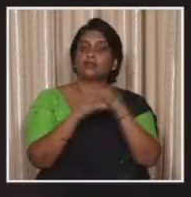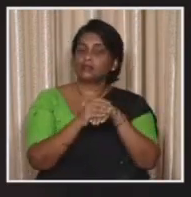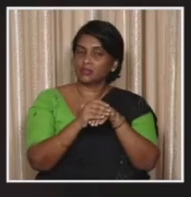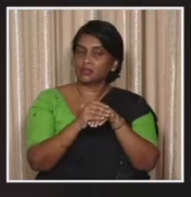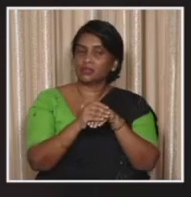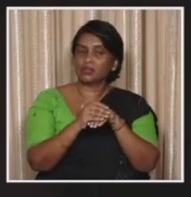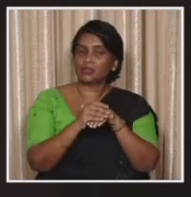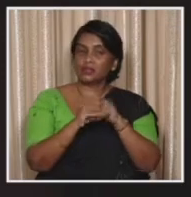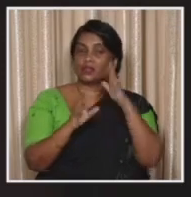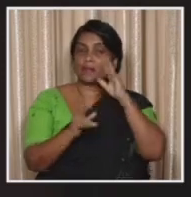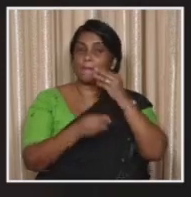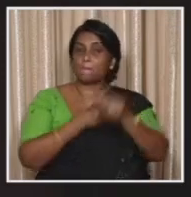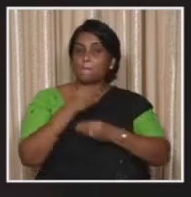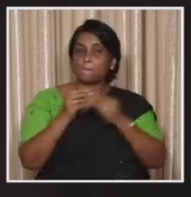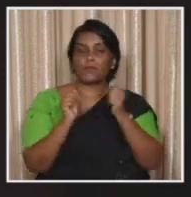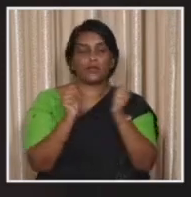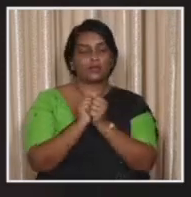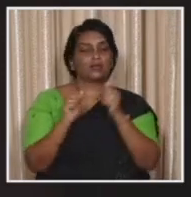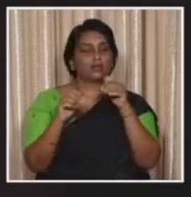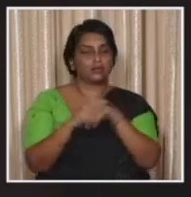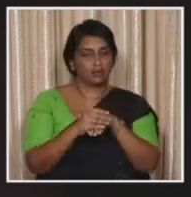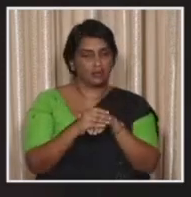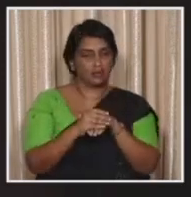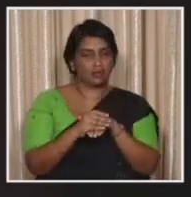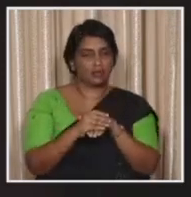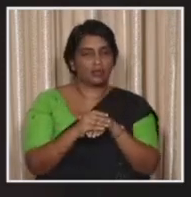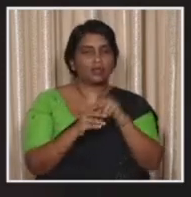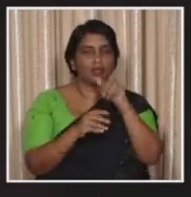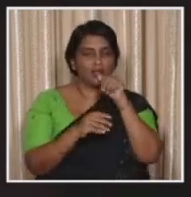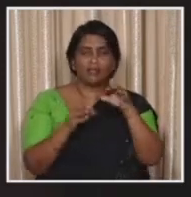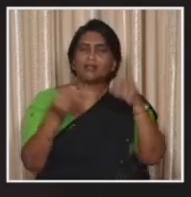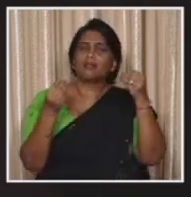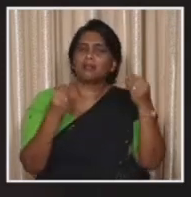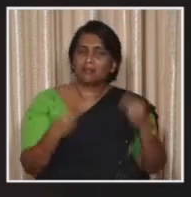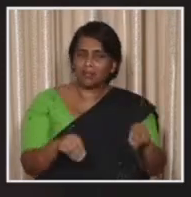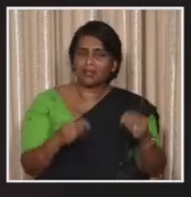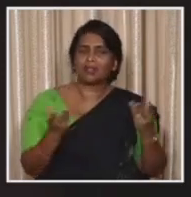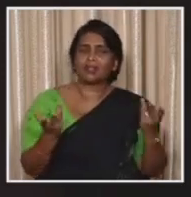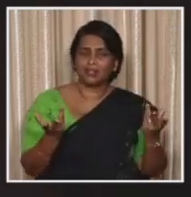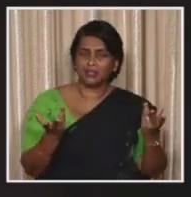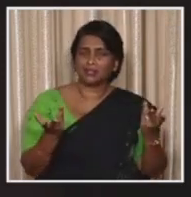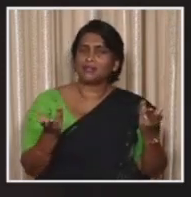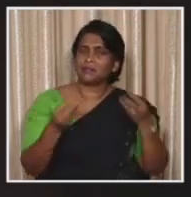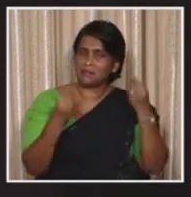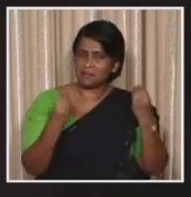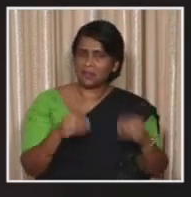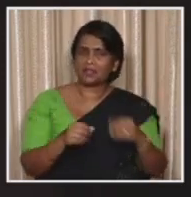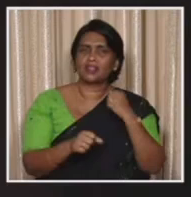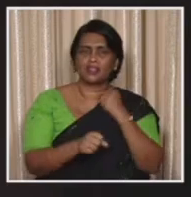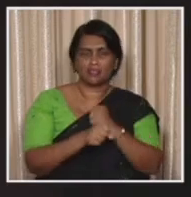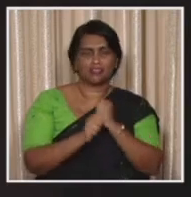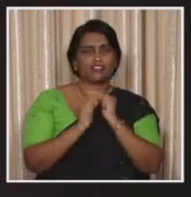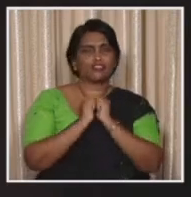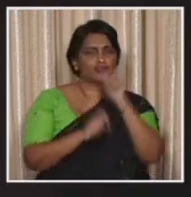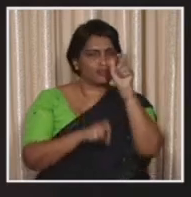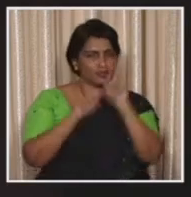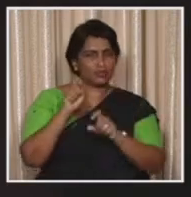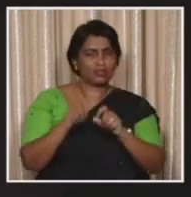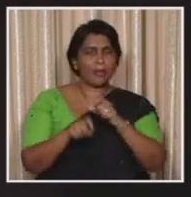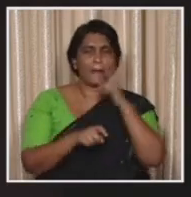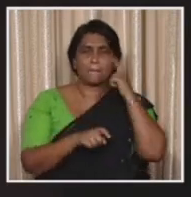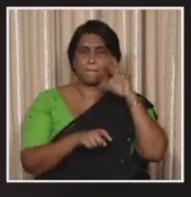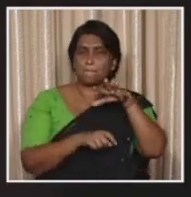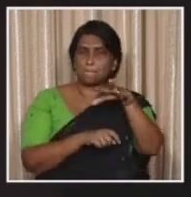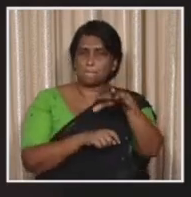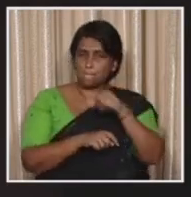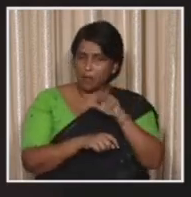එතුමියගේ ව්‍යාපාර ස්ථානේ වැඩ කරා කියලා. දැන් ඇත්තටම ඉතින් හරි සරල කාරණාවක් නේ තියෙන්නේ මේ රටේ රාජ්‍ය සේවකයෝ අවභාවිතා